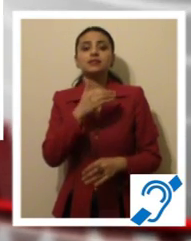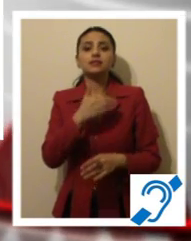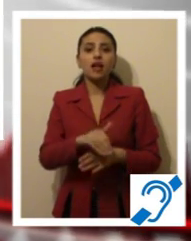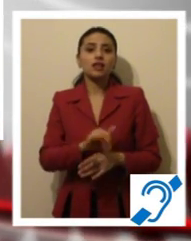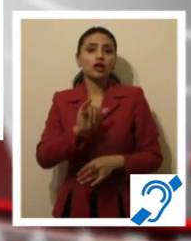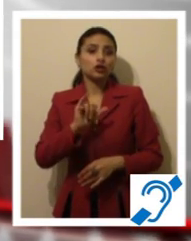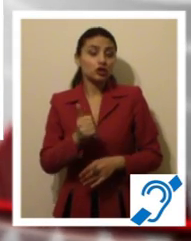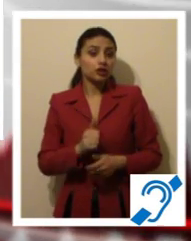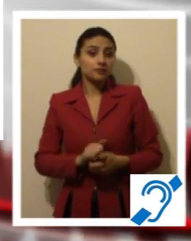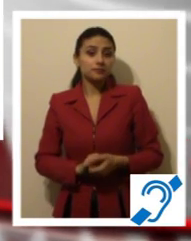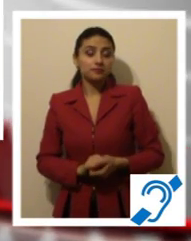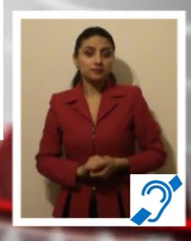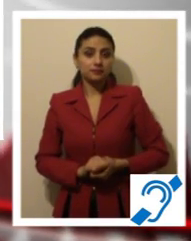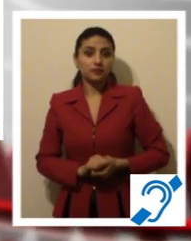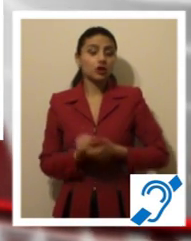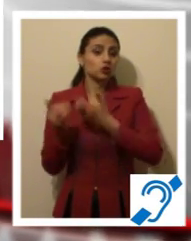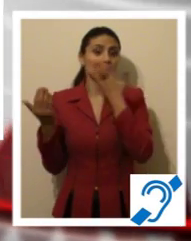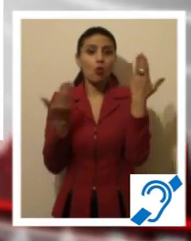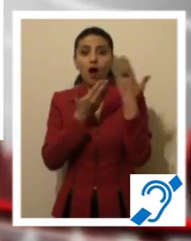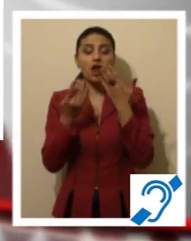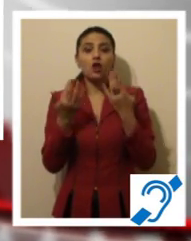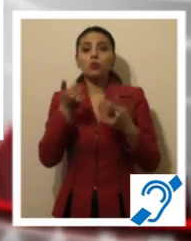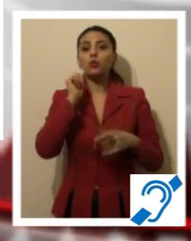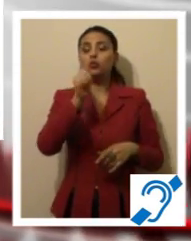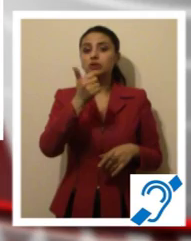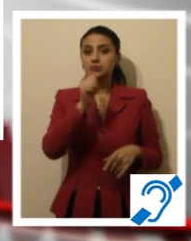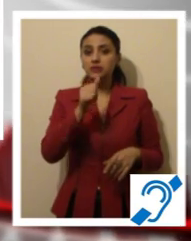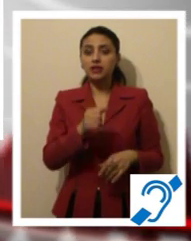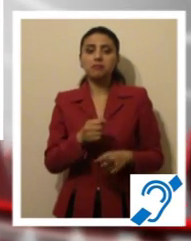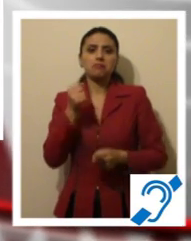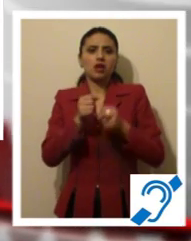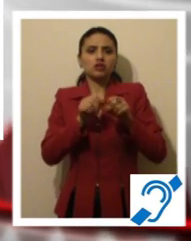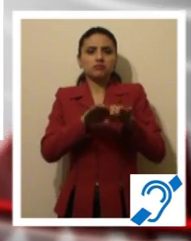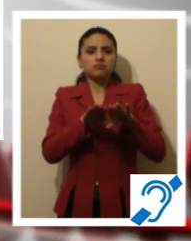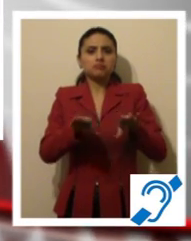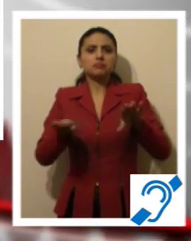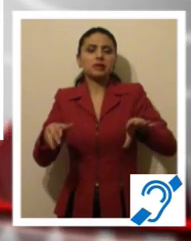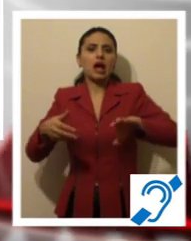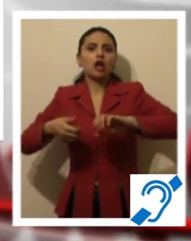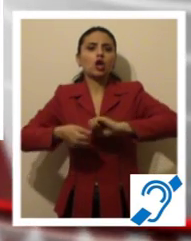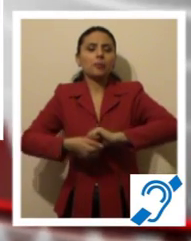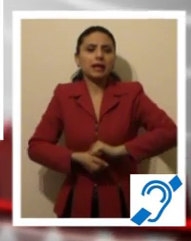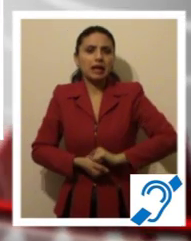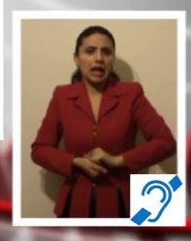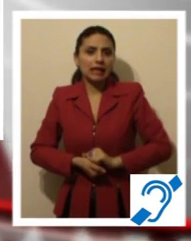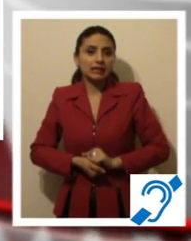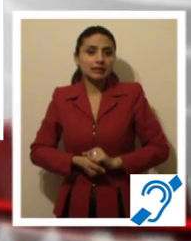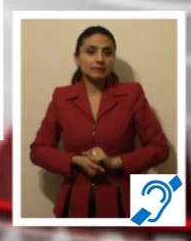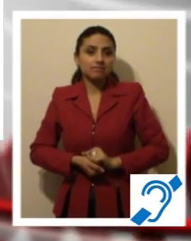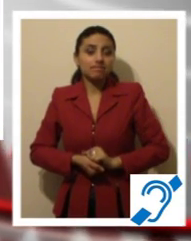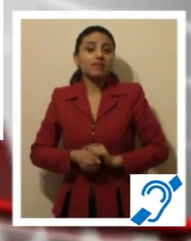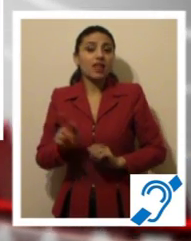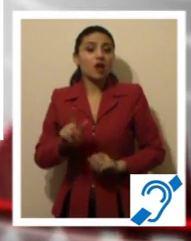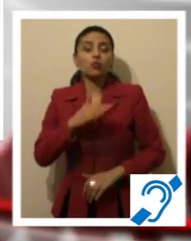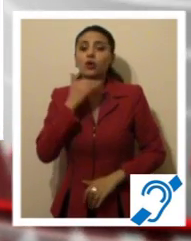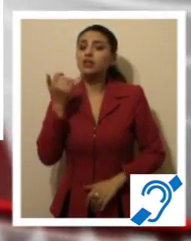și pe strada cu școala generală numărul 11, parcări de la un capăt la altul am mărit, dar sunt